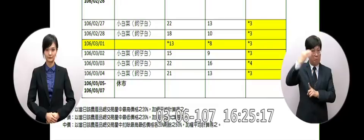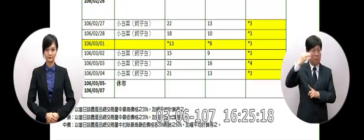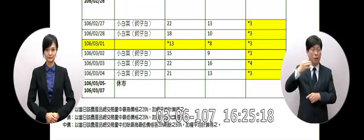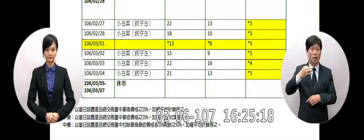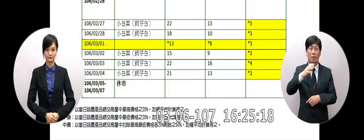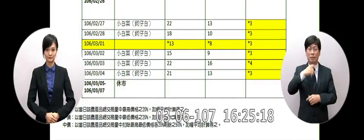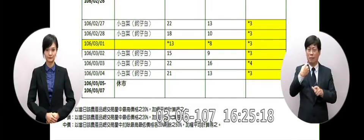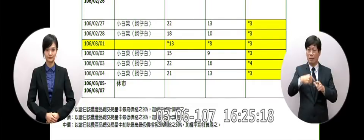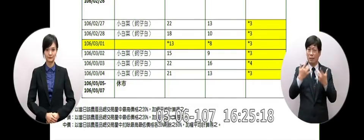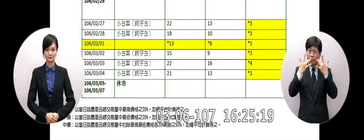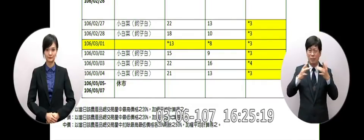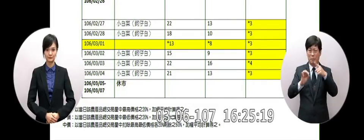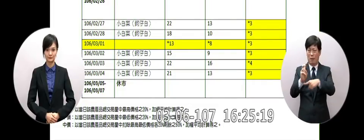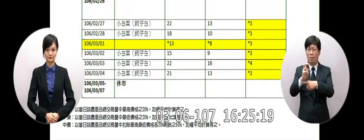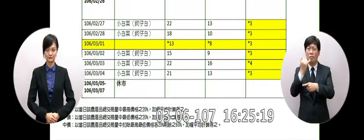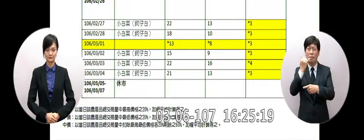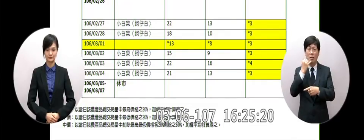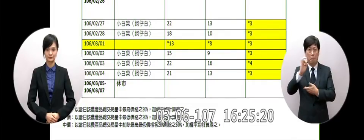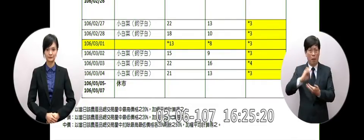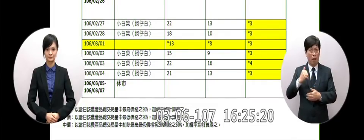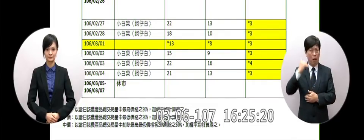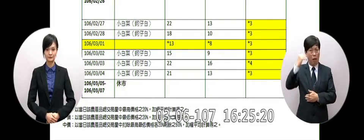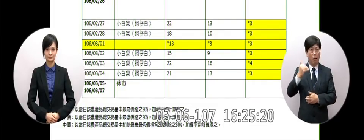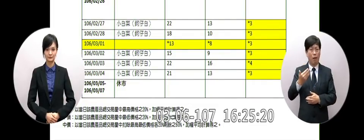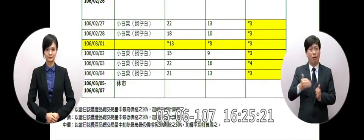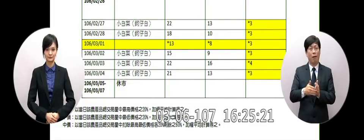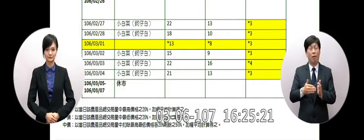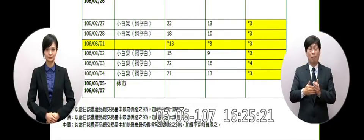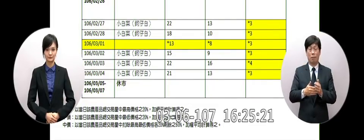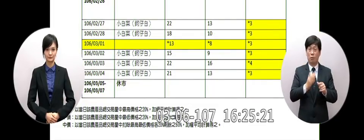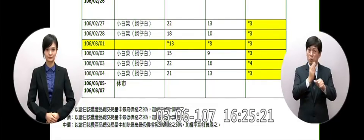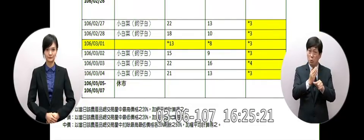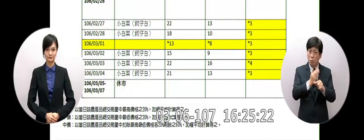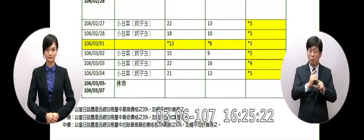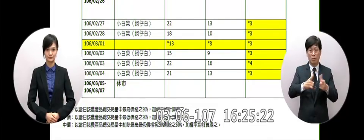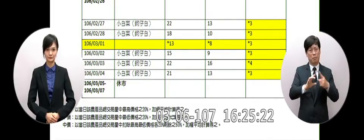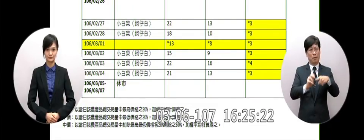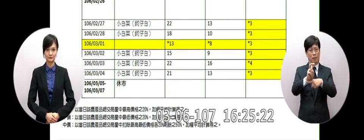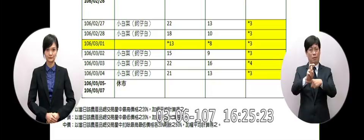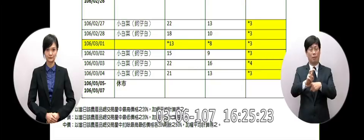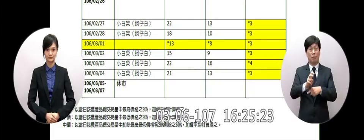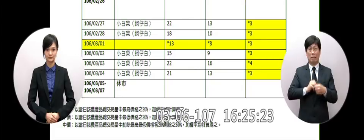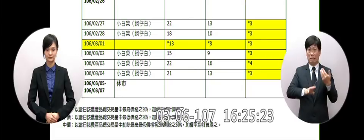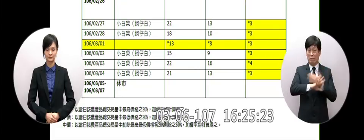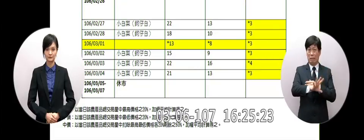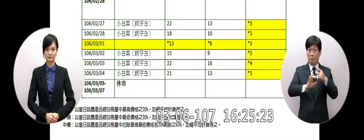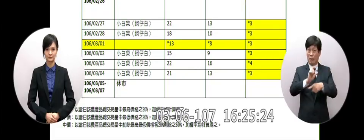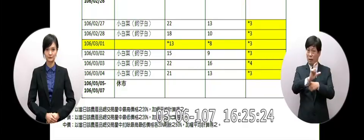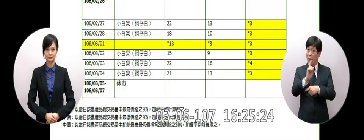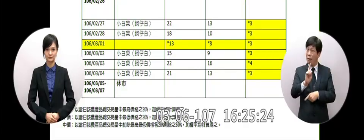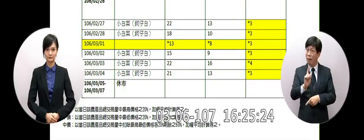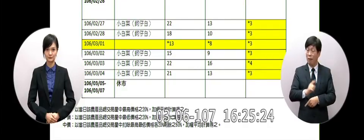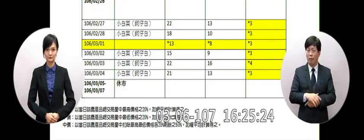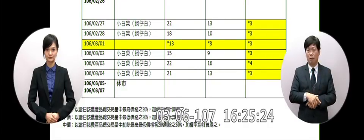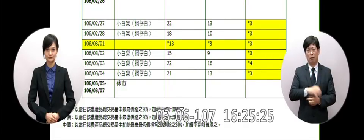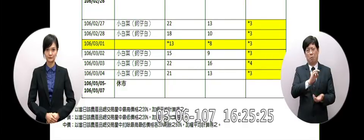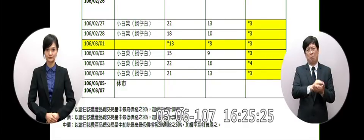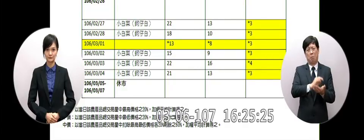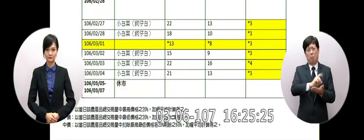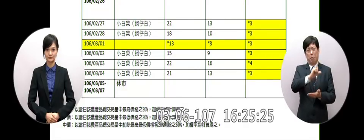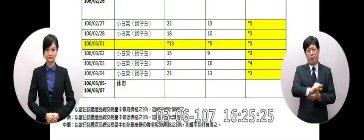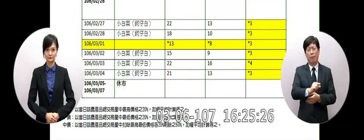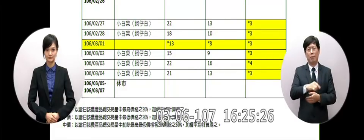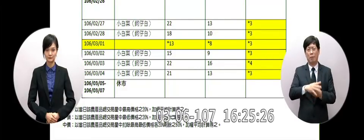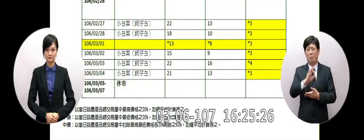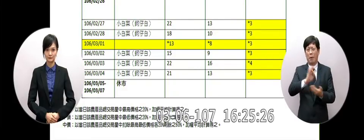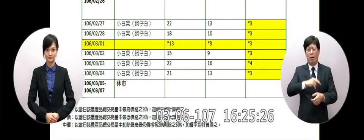类，只有20%可以卖到好价钱哦，中价也只有20%哦。其他60%全部都